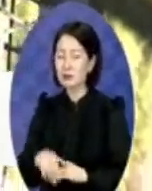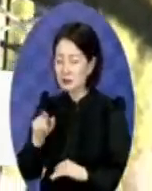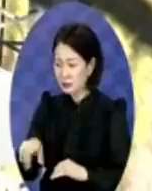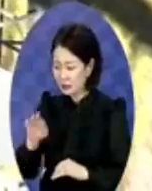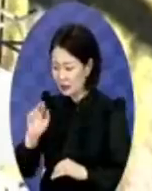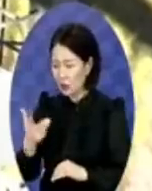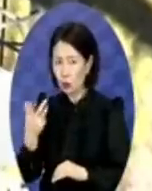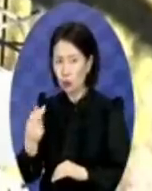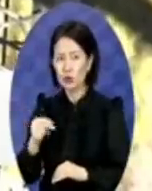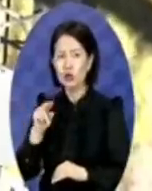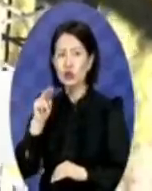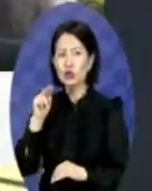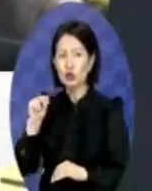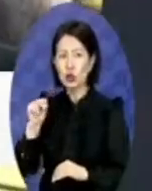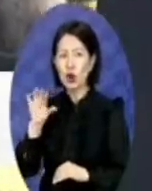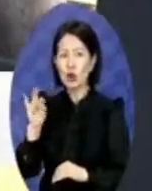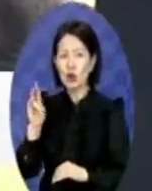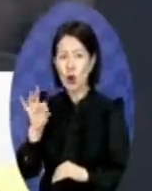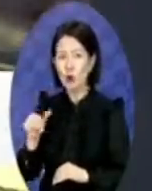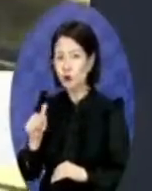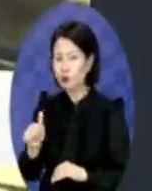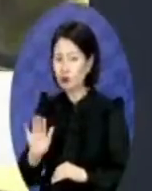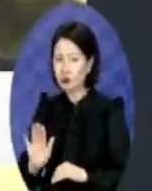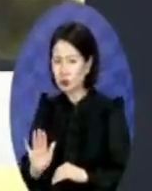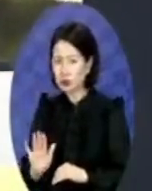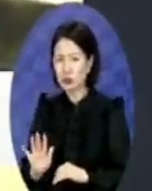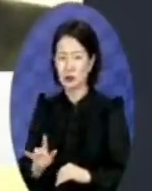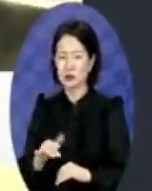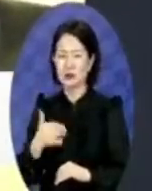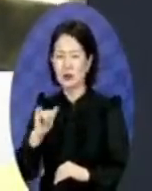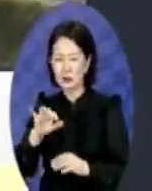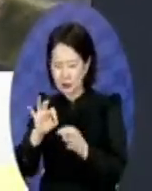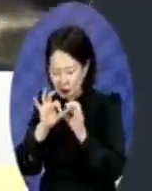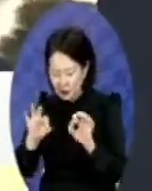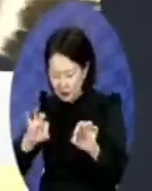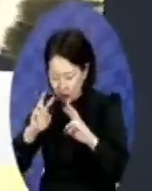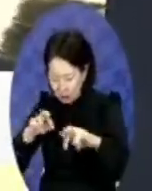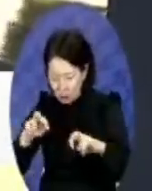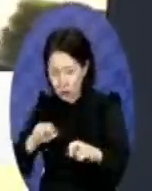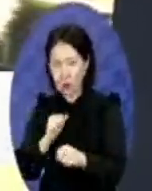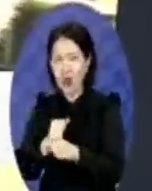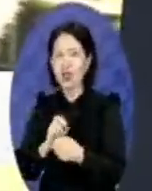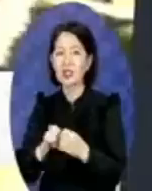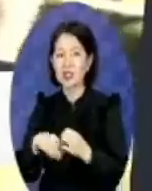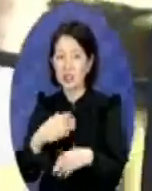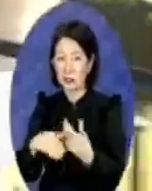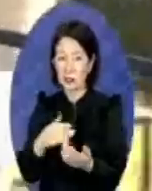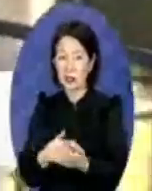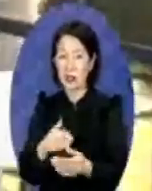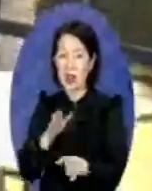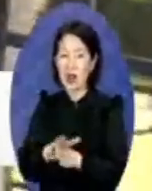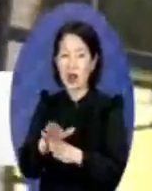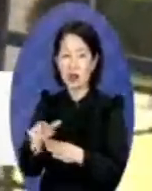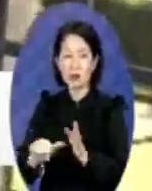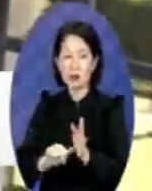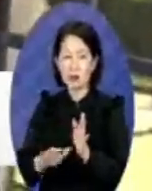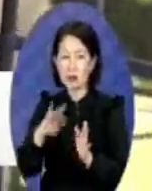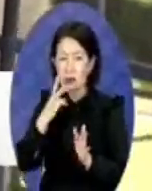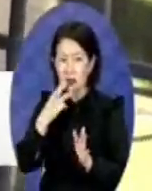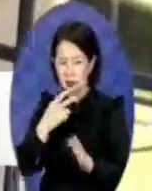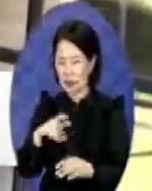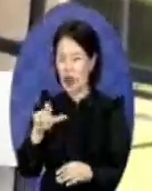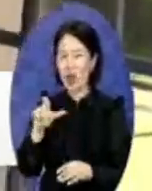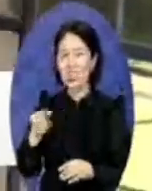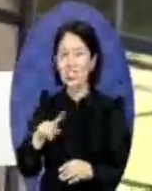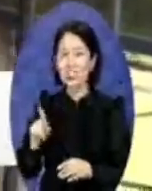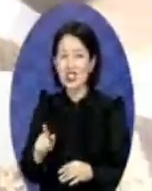яг үнэхээр чон мөн үгүй юу гэдэг дээр бас тодорхой одоо нарийн тогтоох ажил бол явагдаж байгаа. За ер нь аль мос мэдээлэлээр бол за